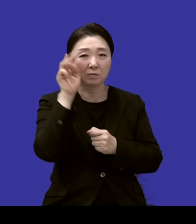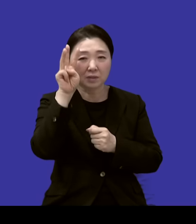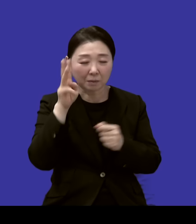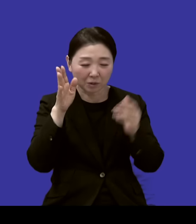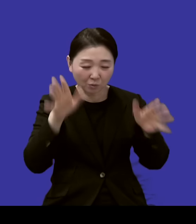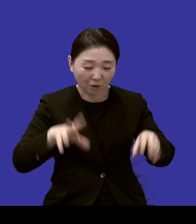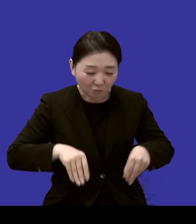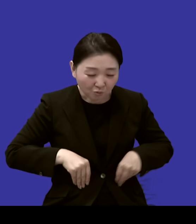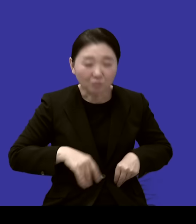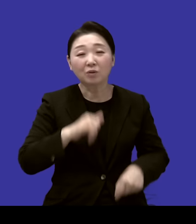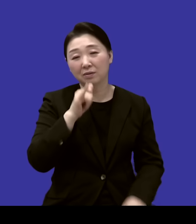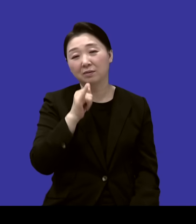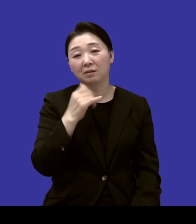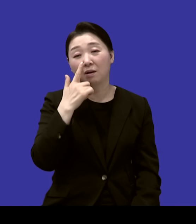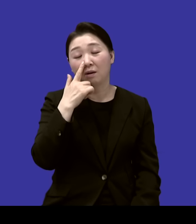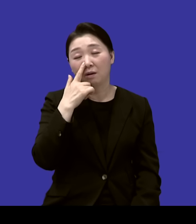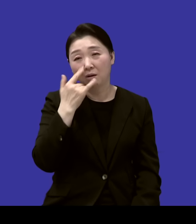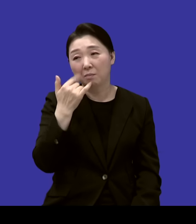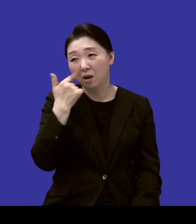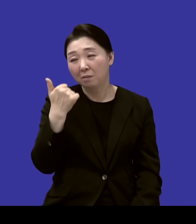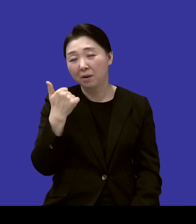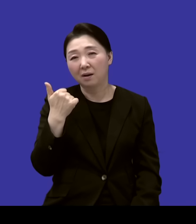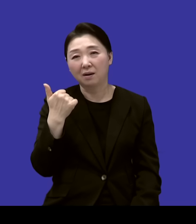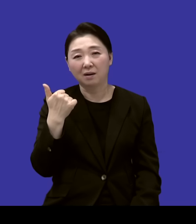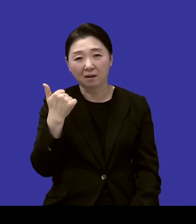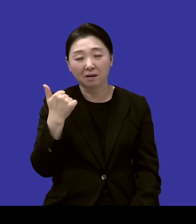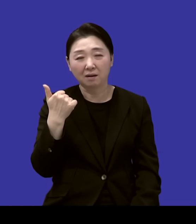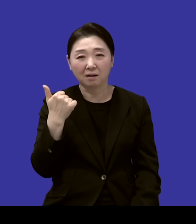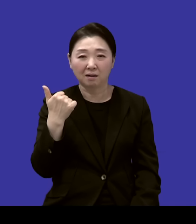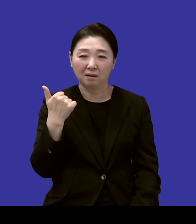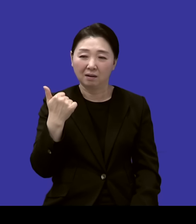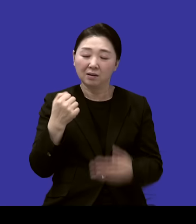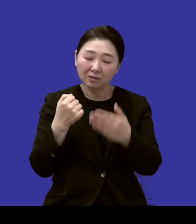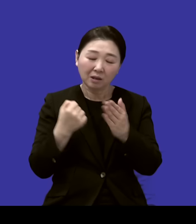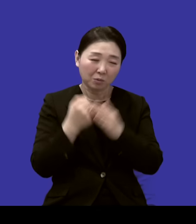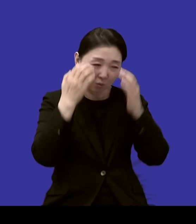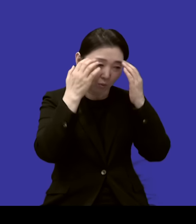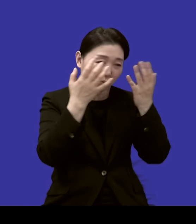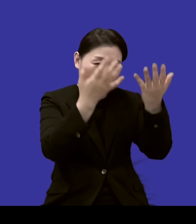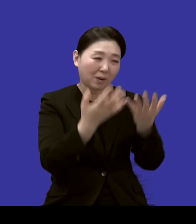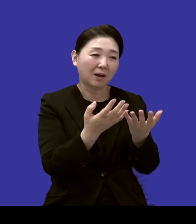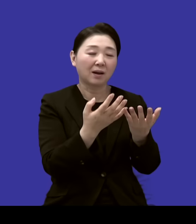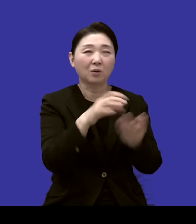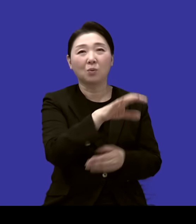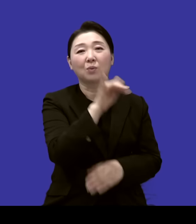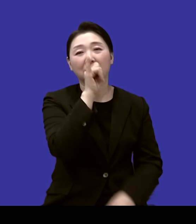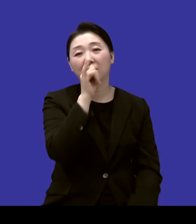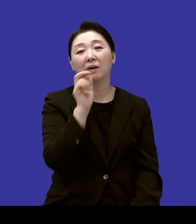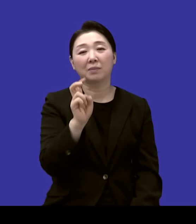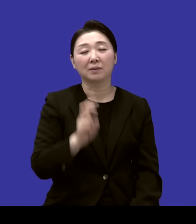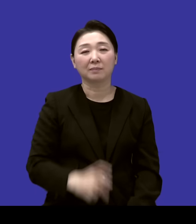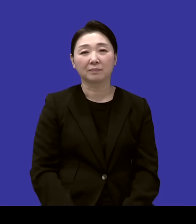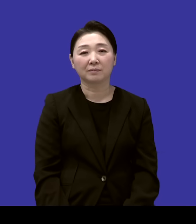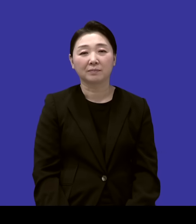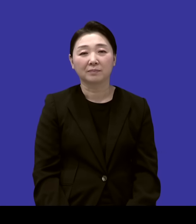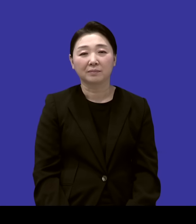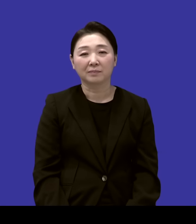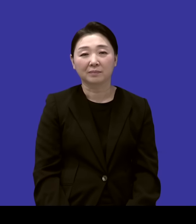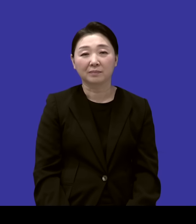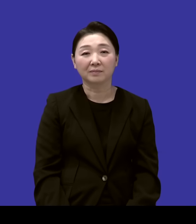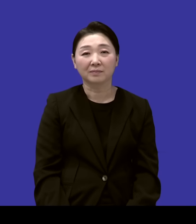굶어가면서 또 엄마 아빠의 아픔으로 인해서 고통받고 있을 우리 아이들이 분명히 곳곳에 있기 때문에 그 선생님께서